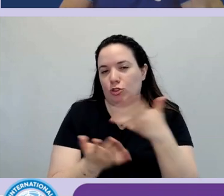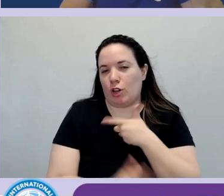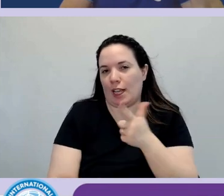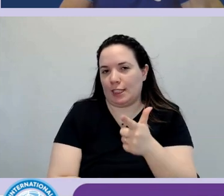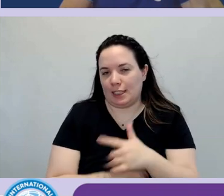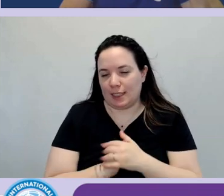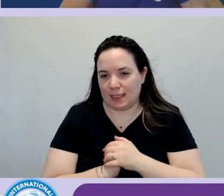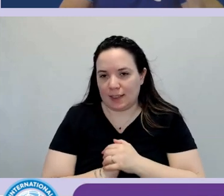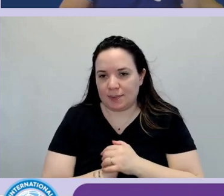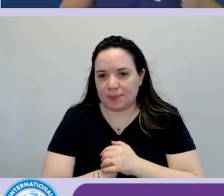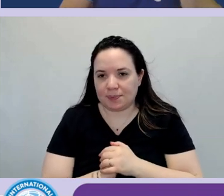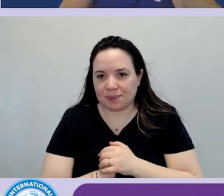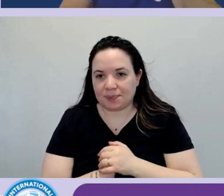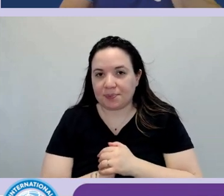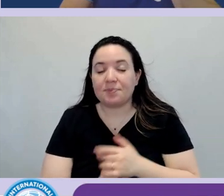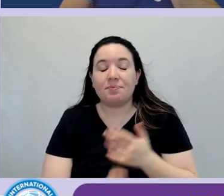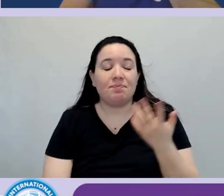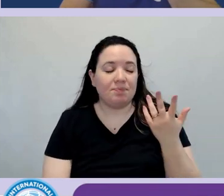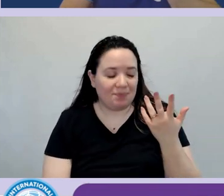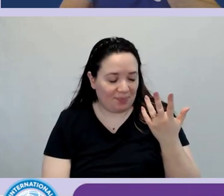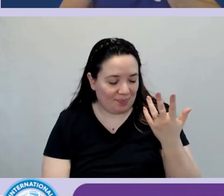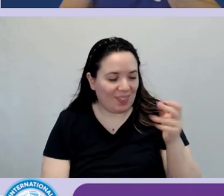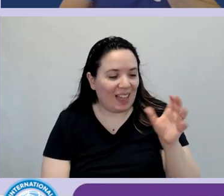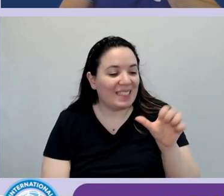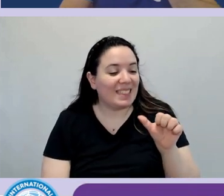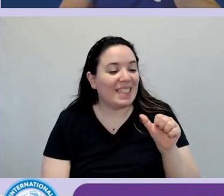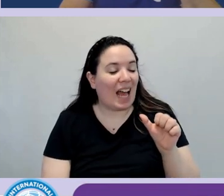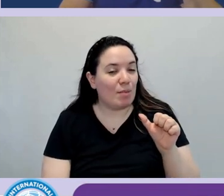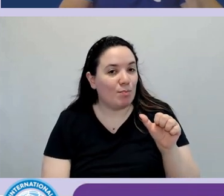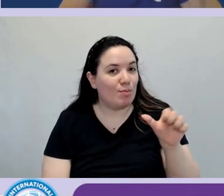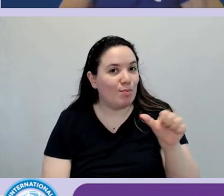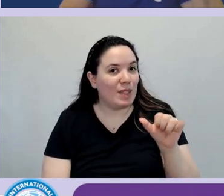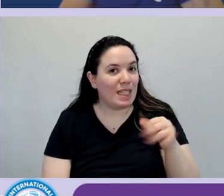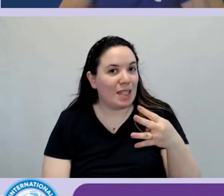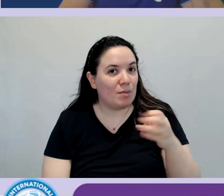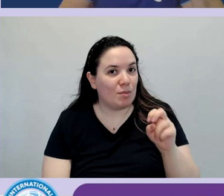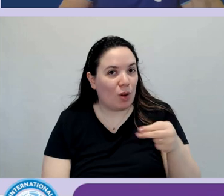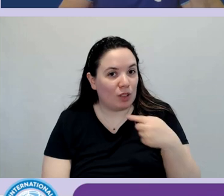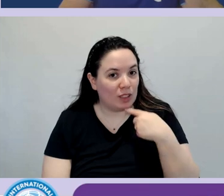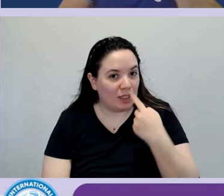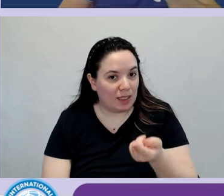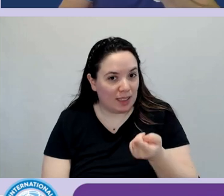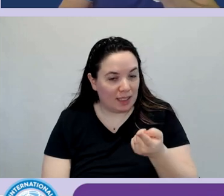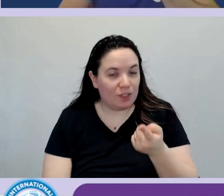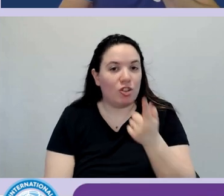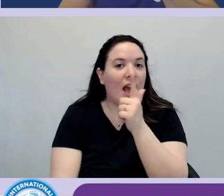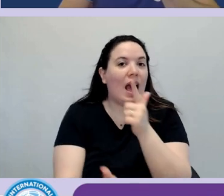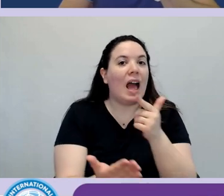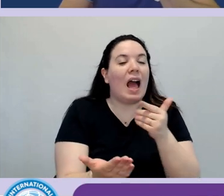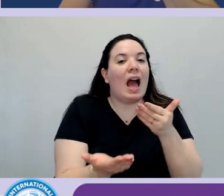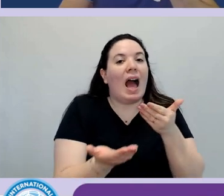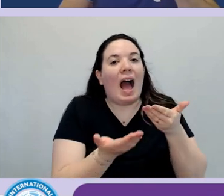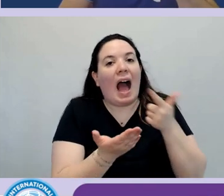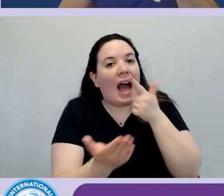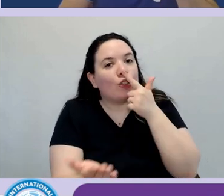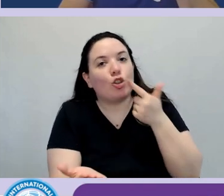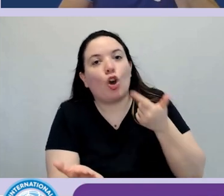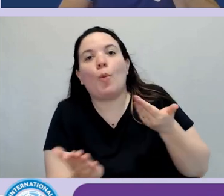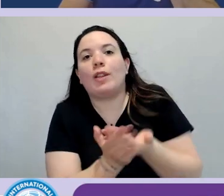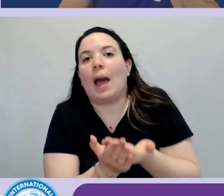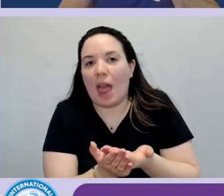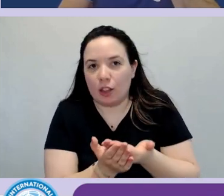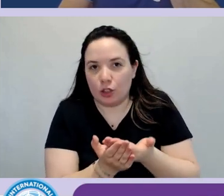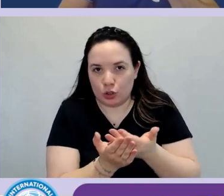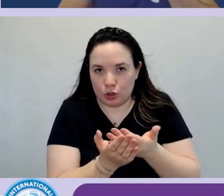eh Simon c'è una una domanda che dice l'accomodamento ragionevole No non è l'accomodamento ragionevole perché